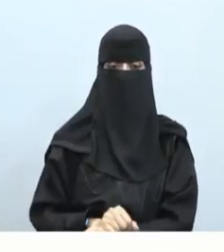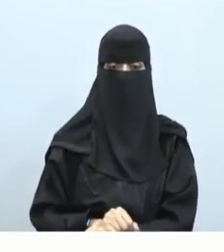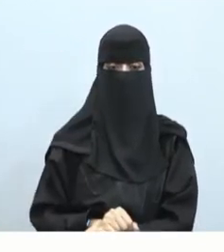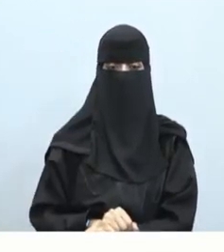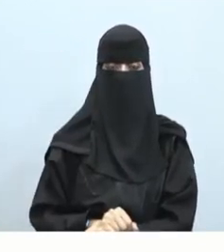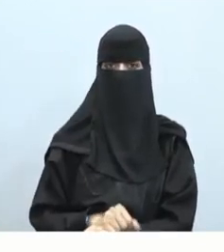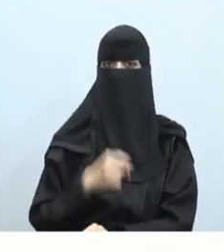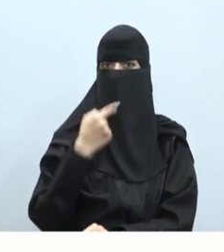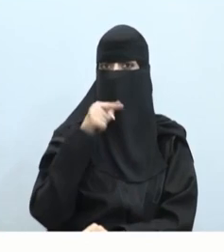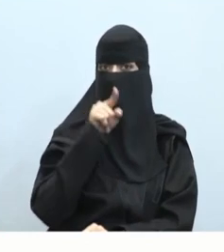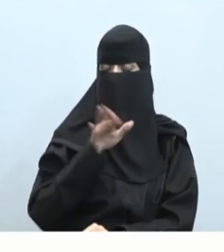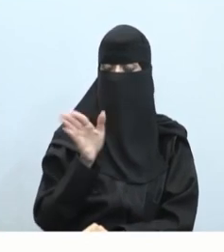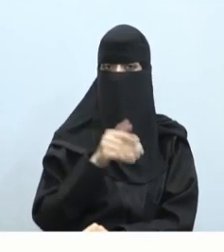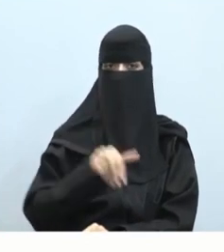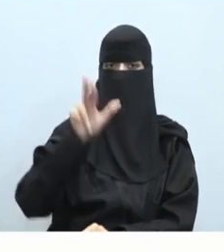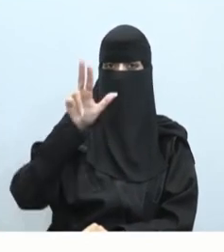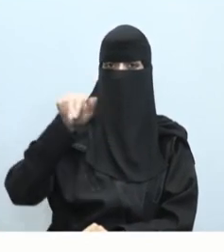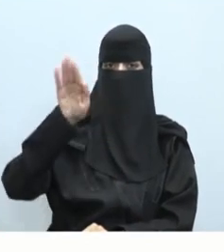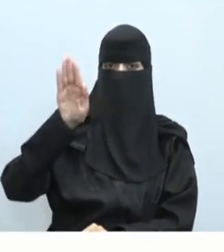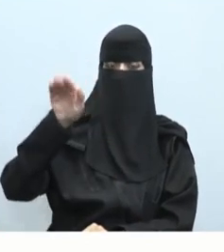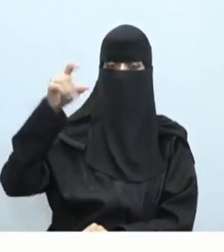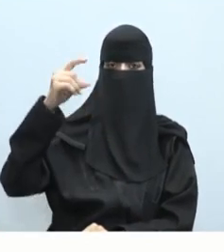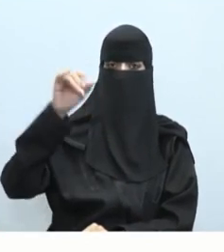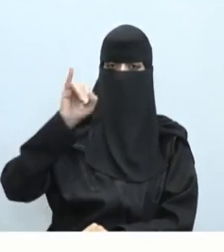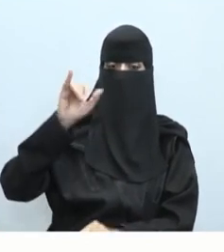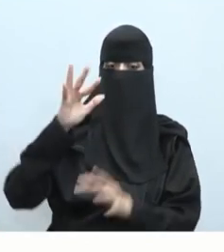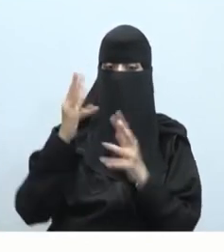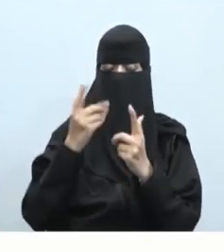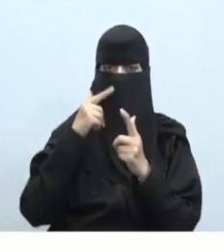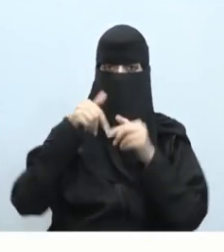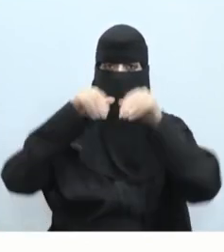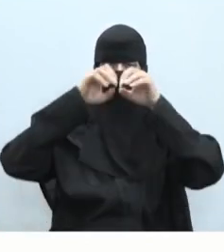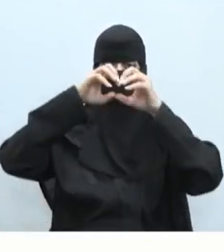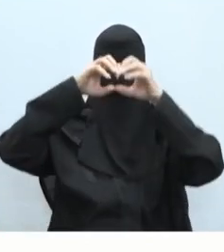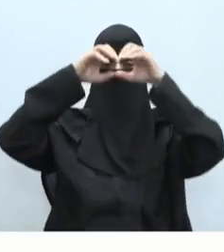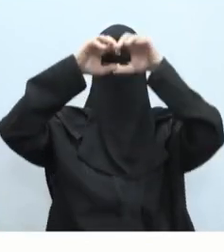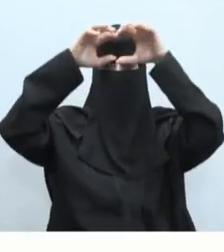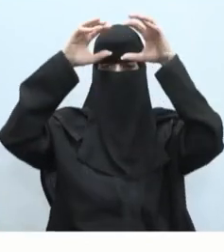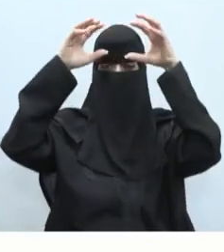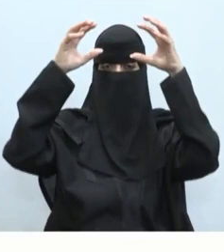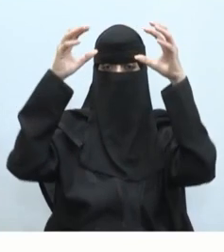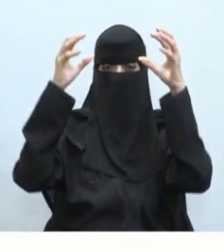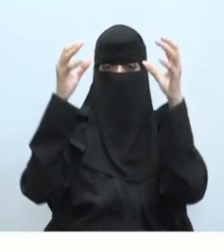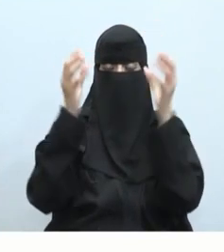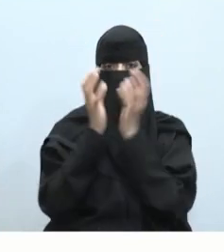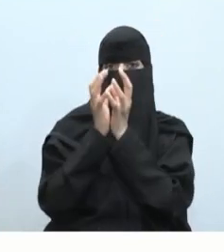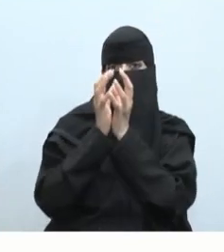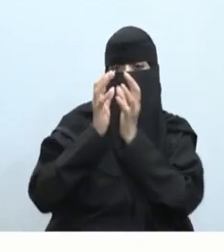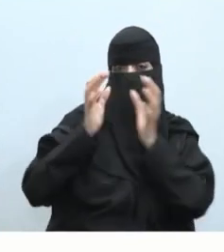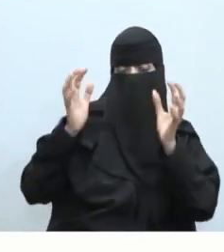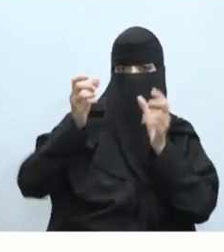السدم كما ذكرناها لكم ابنائي هي سحب كونيه ممتازين ضخمه تتالف من ماذا